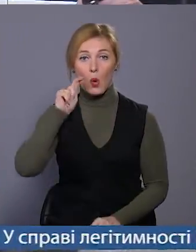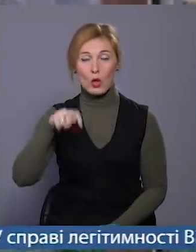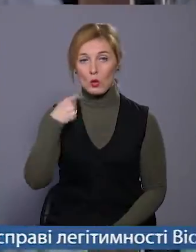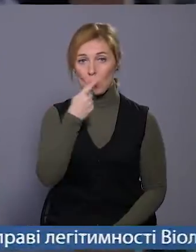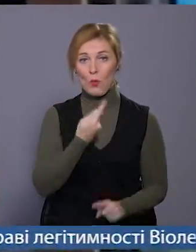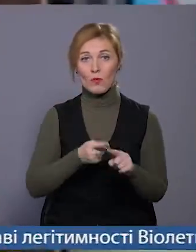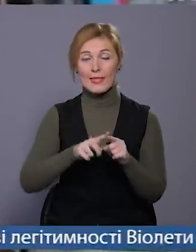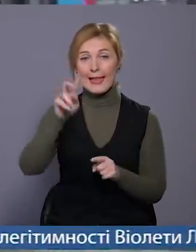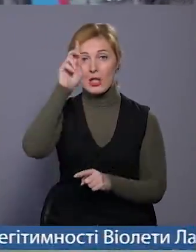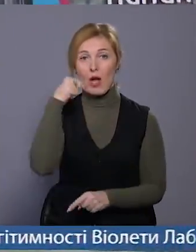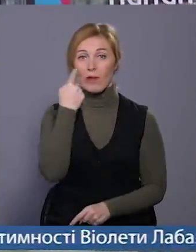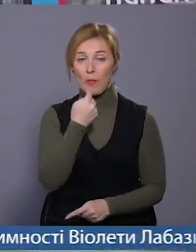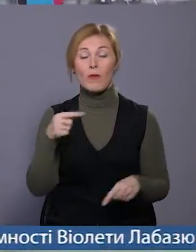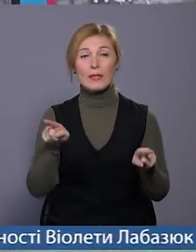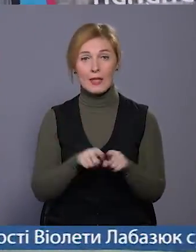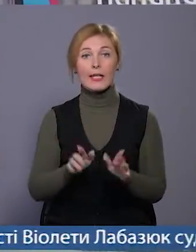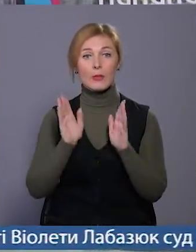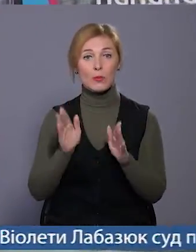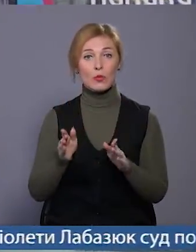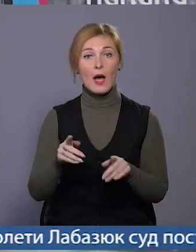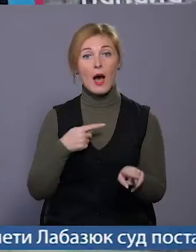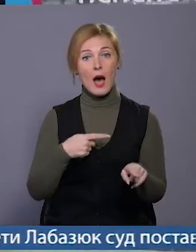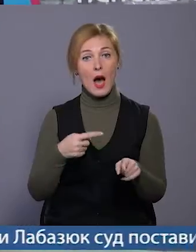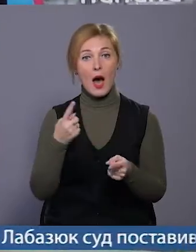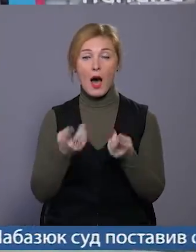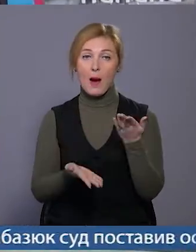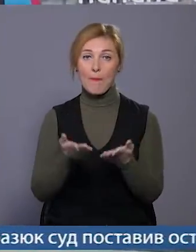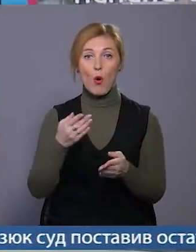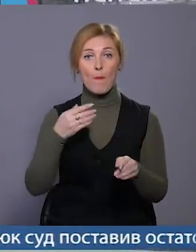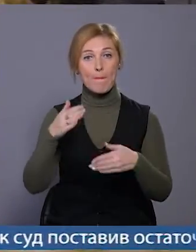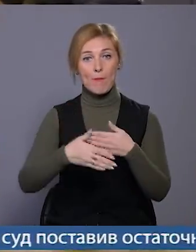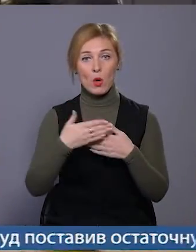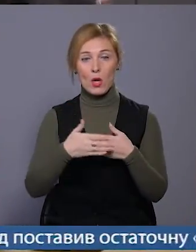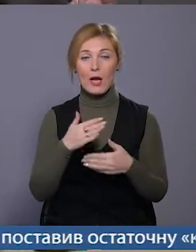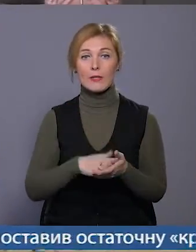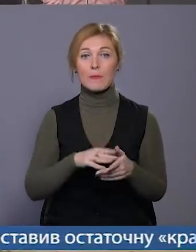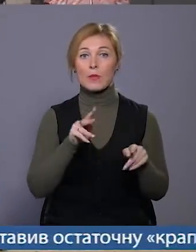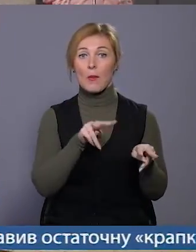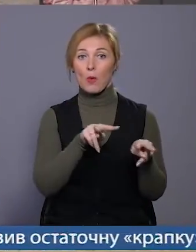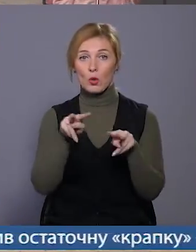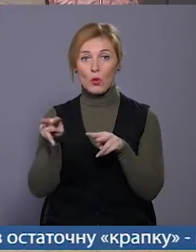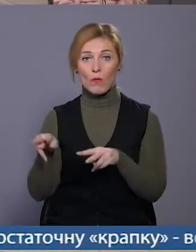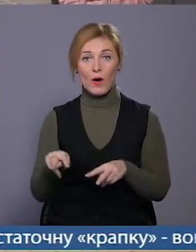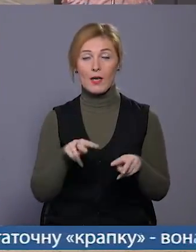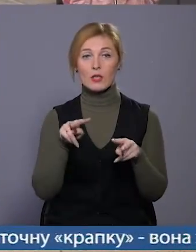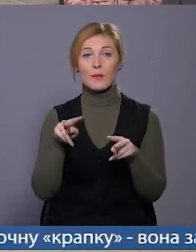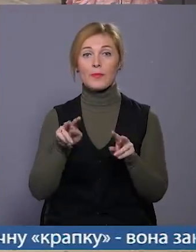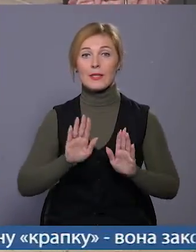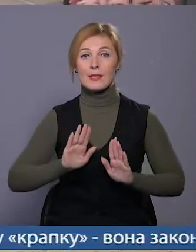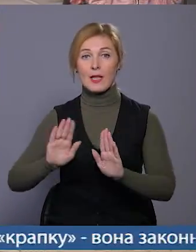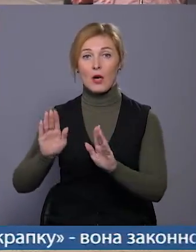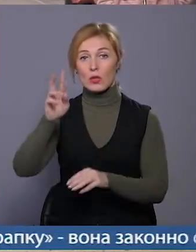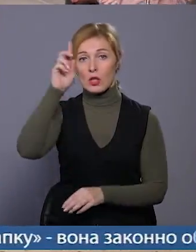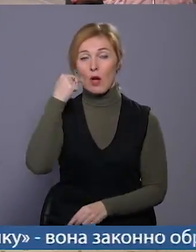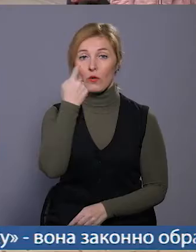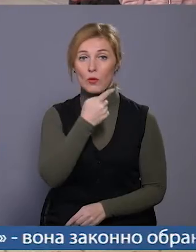має бути. Так і буде. Інакше – покаранням. За дотриманням нової норми закону пильнуватиме уповноважений із захисту державної мови.